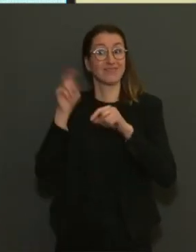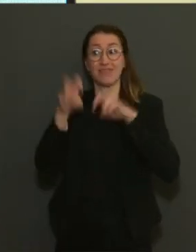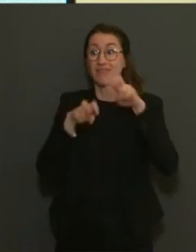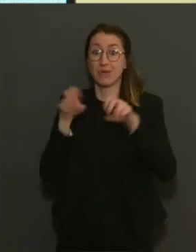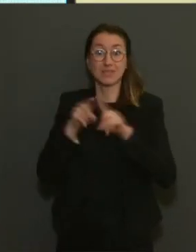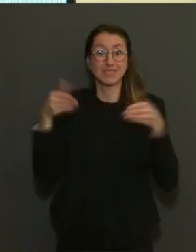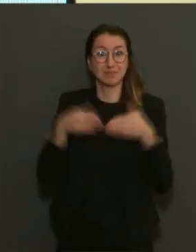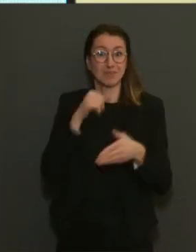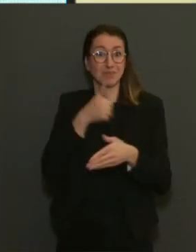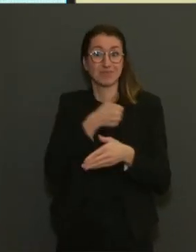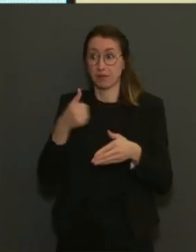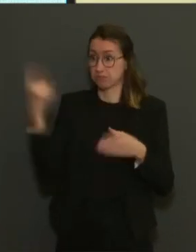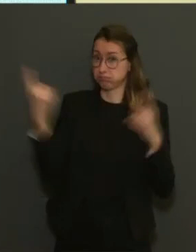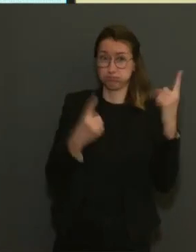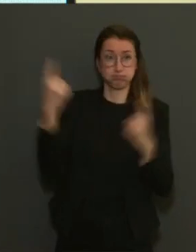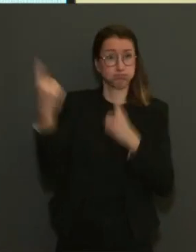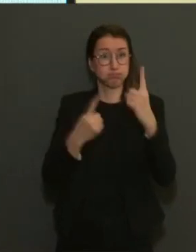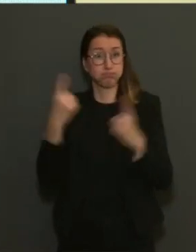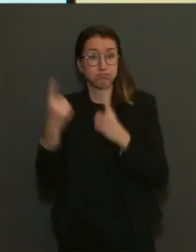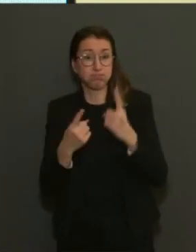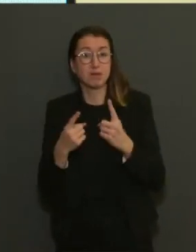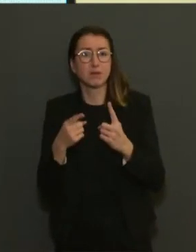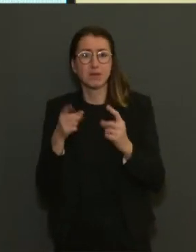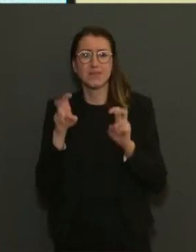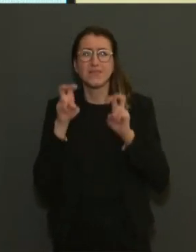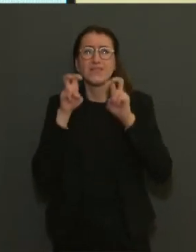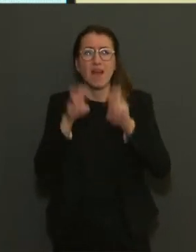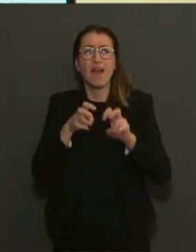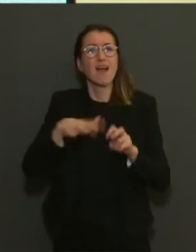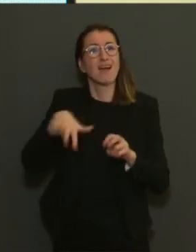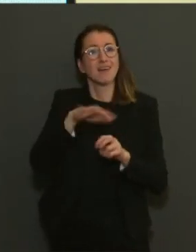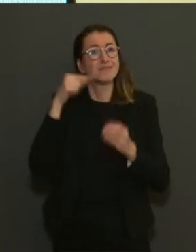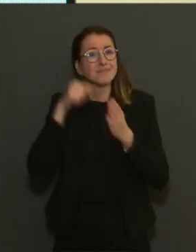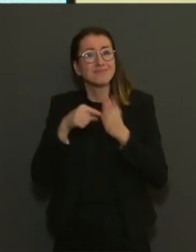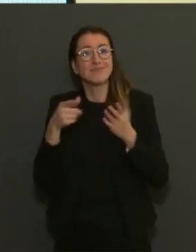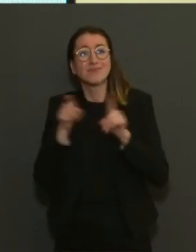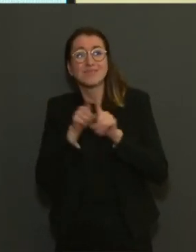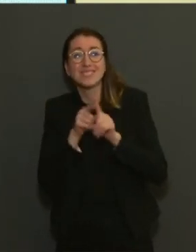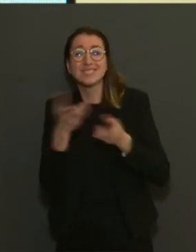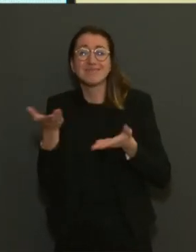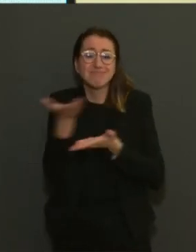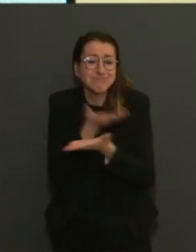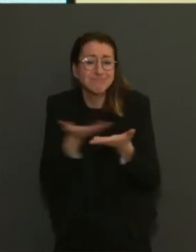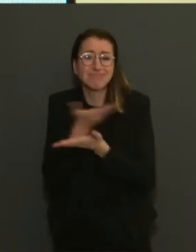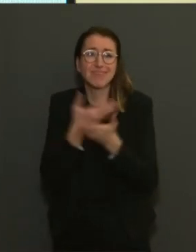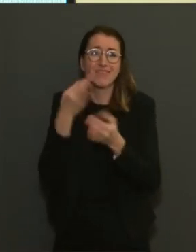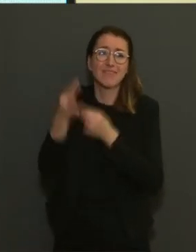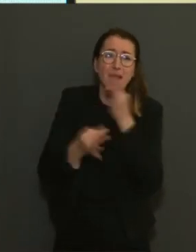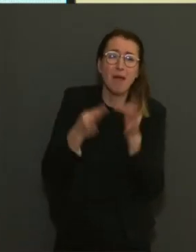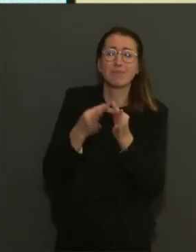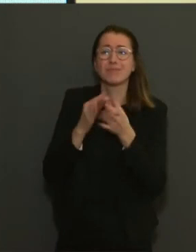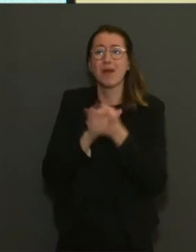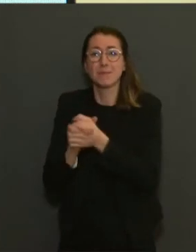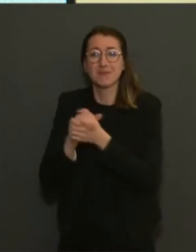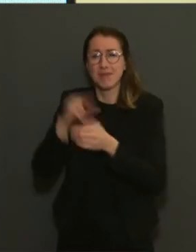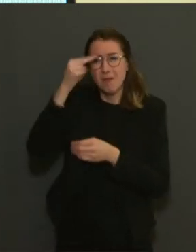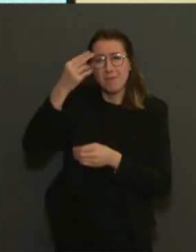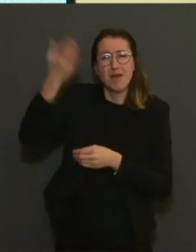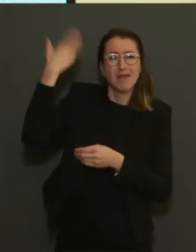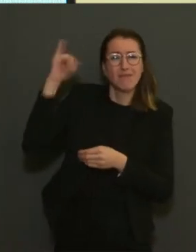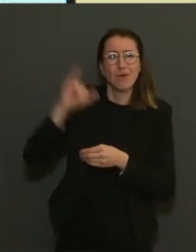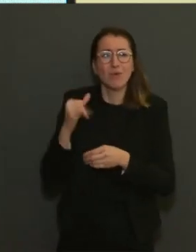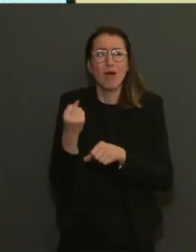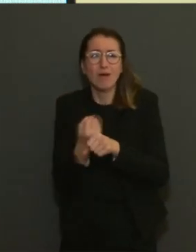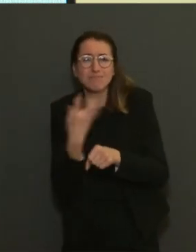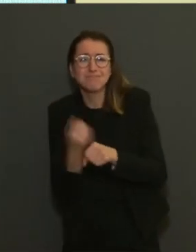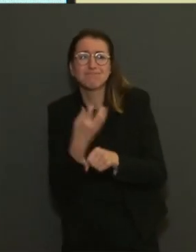des tombes. On se retrouve pour discuter, pour échanger des souvenirs, que ce soit dans un local ou chez l'un ou l'autre. Ce sont des